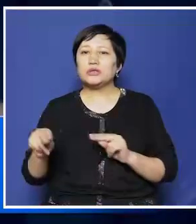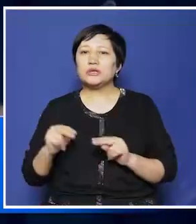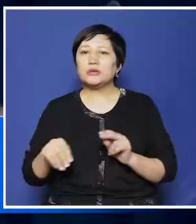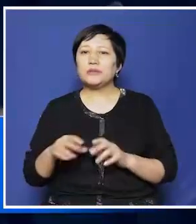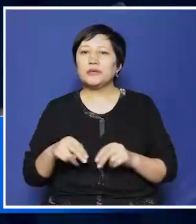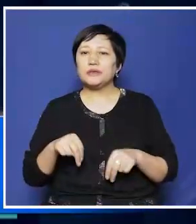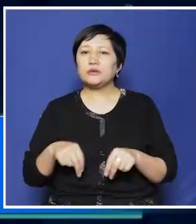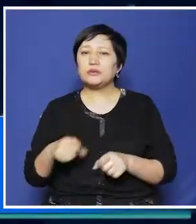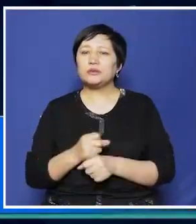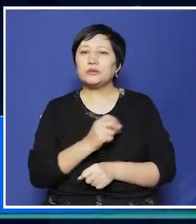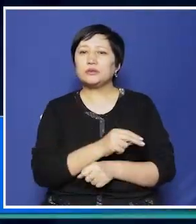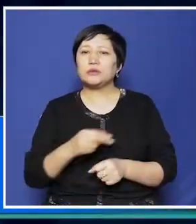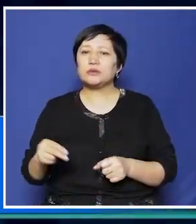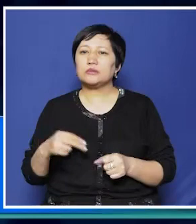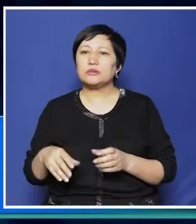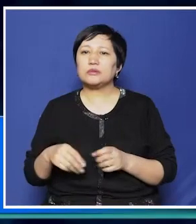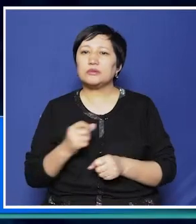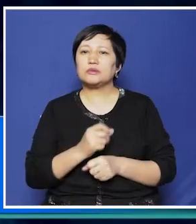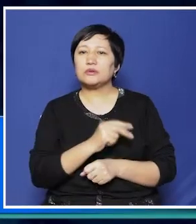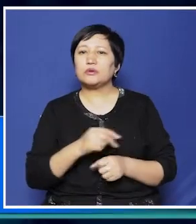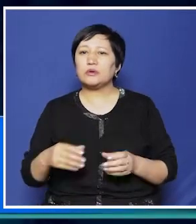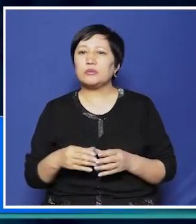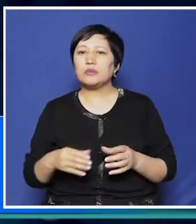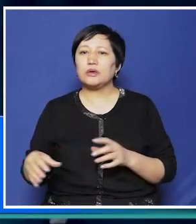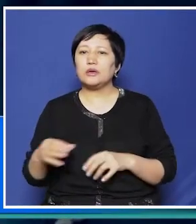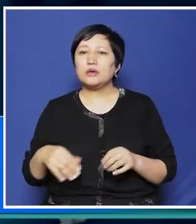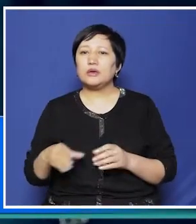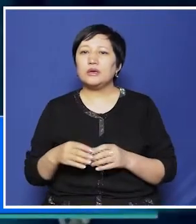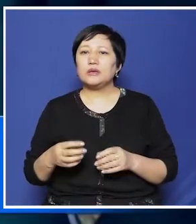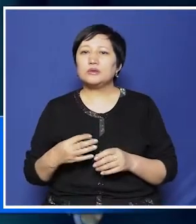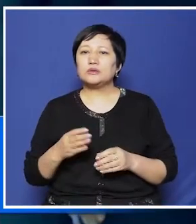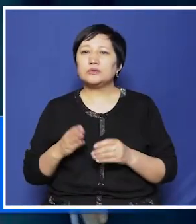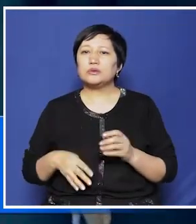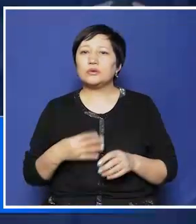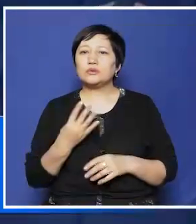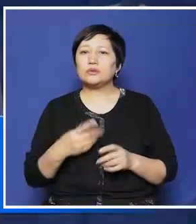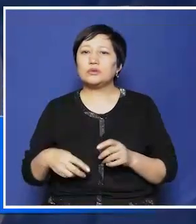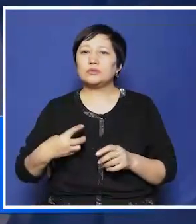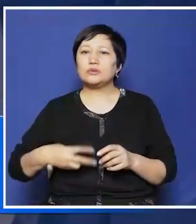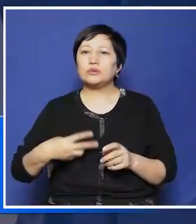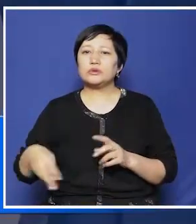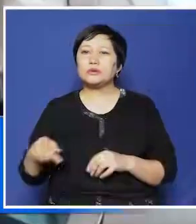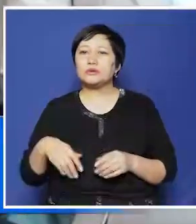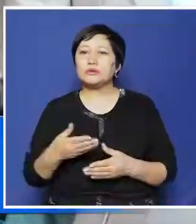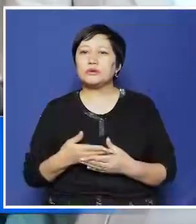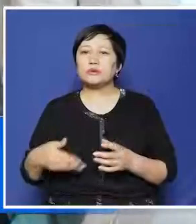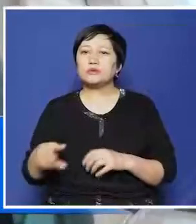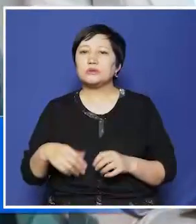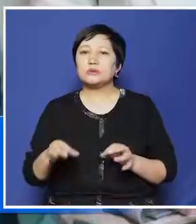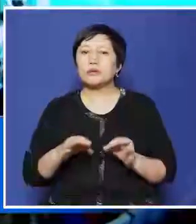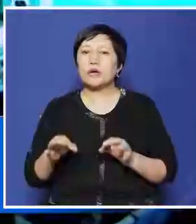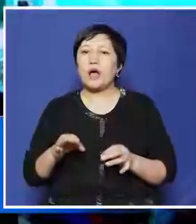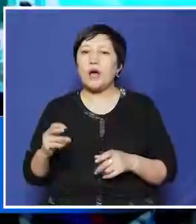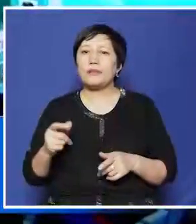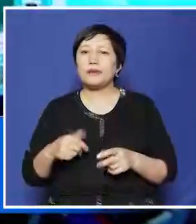партия төрағасы халық мүддесі үшін қызмет ететін құрылымға соңғы 9 айда 30 мың азаматтың қосылғанын айтты.